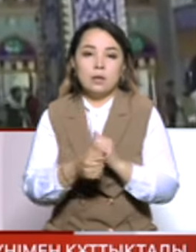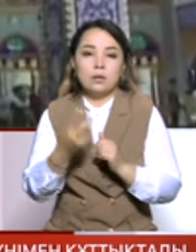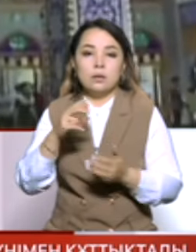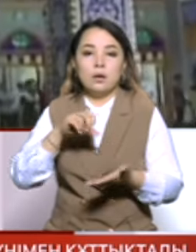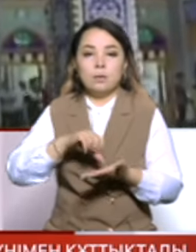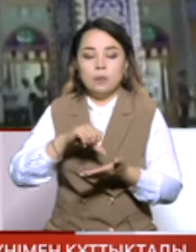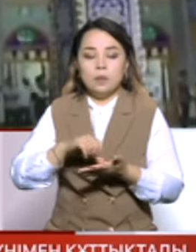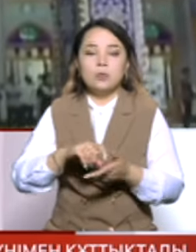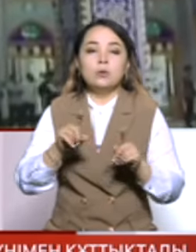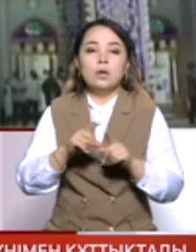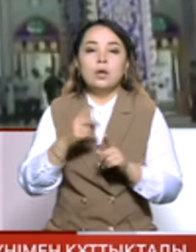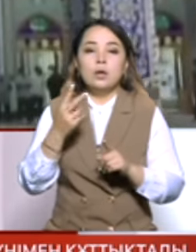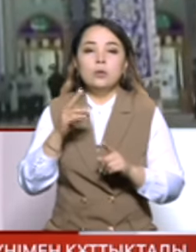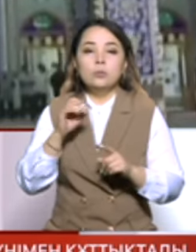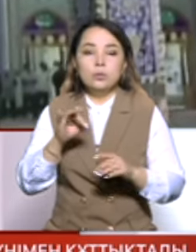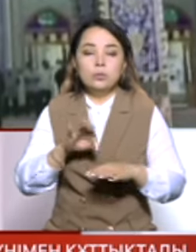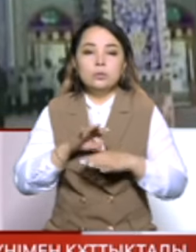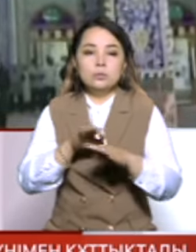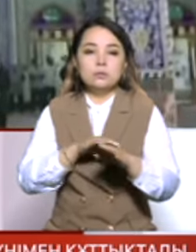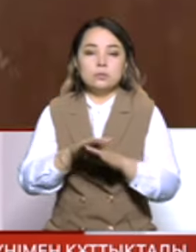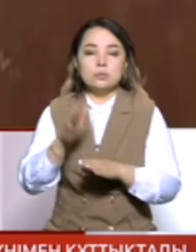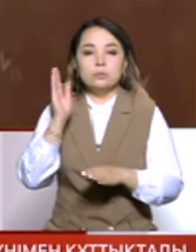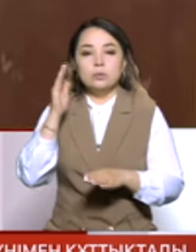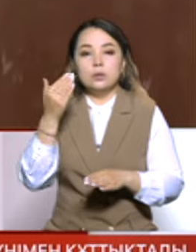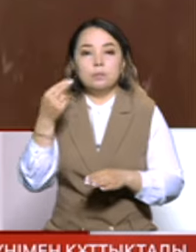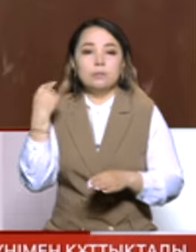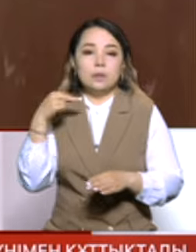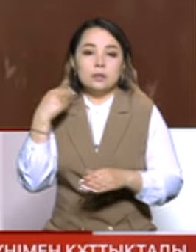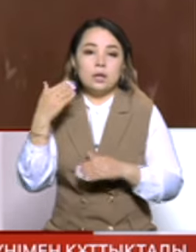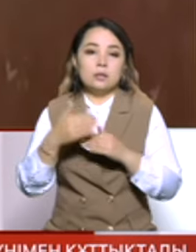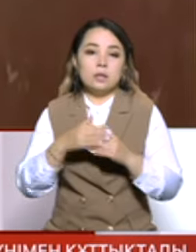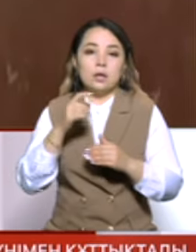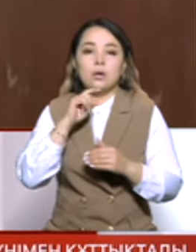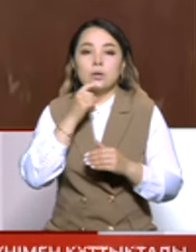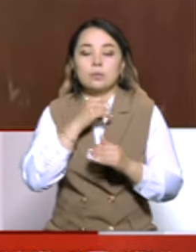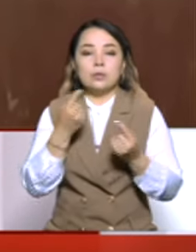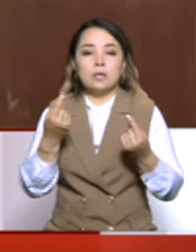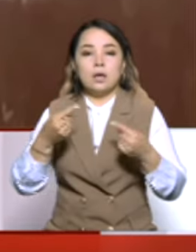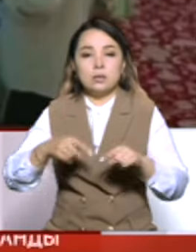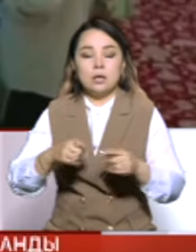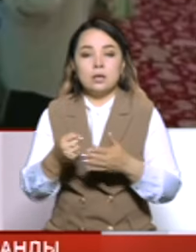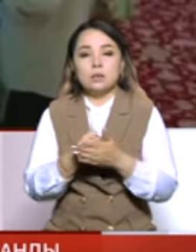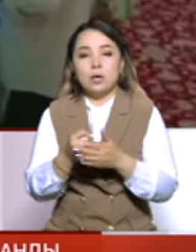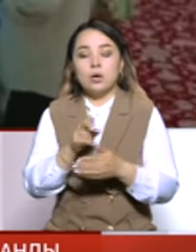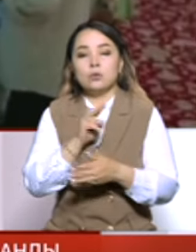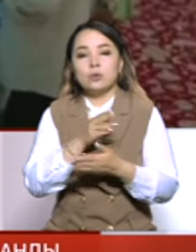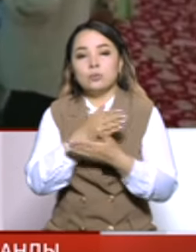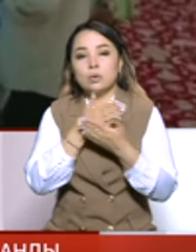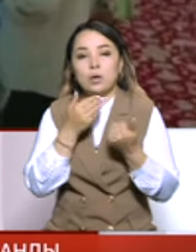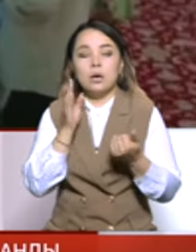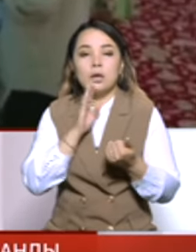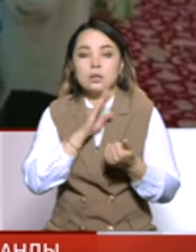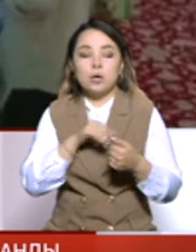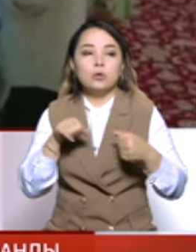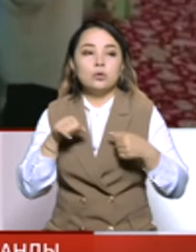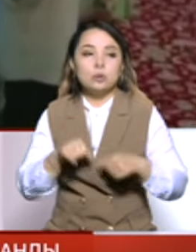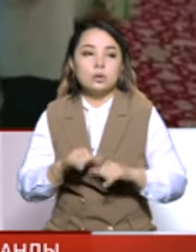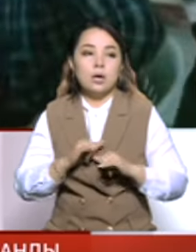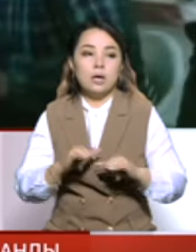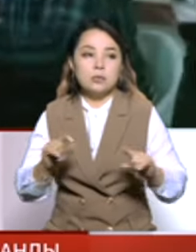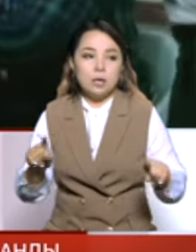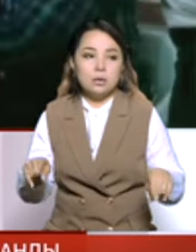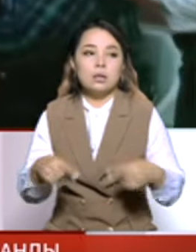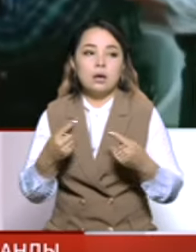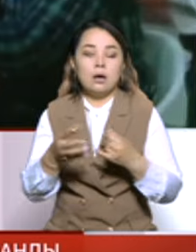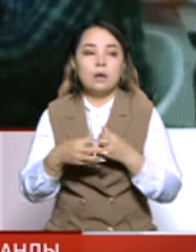үміткер 2-ші турға өтеді. Иранның болашақ президент алдында елді экономикалық дағдарыстан шығару, жұмыссыз әйелдердің құқығын кеңейту